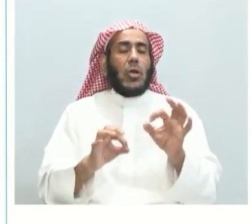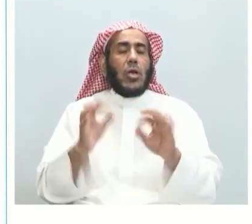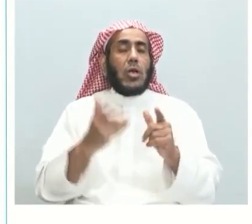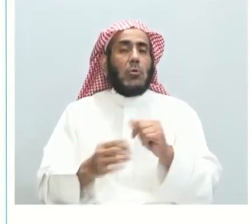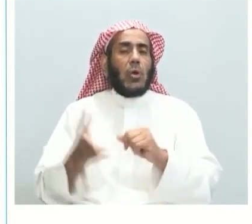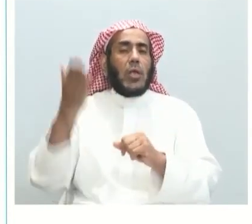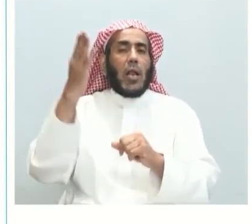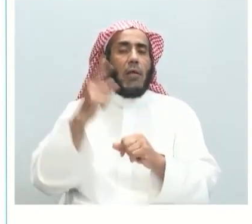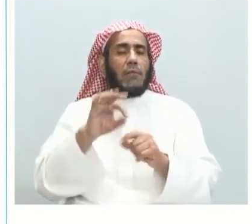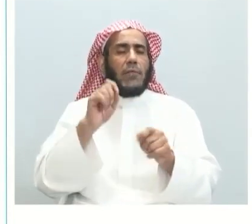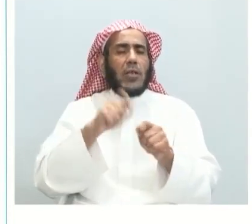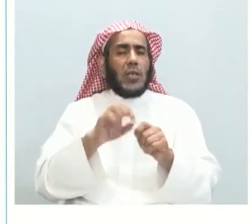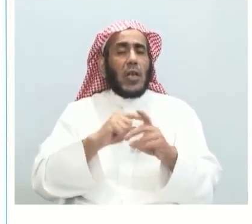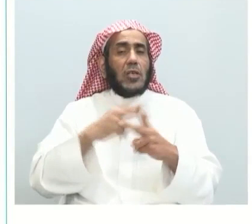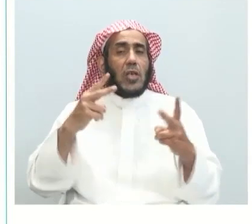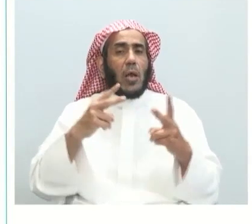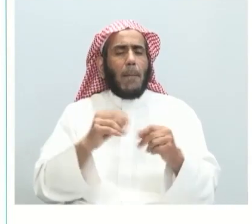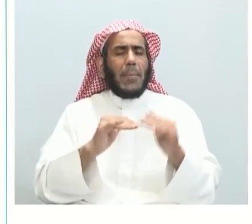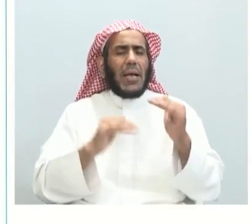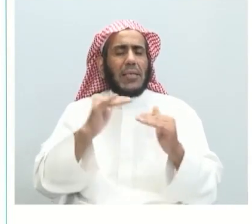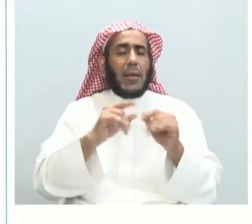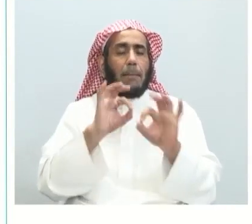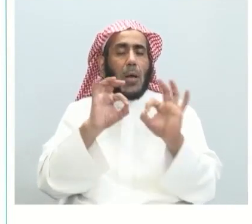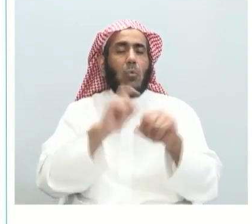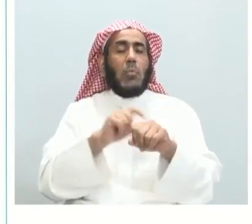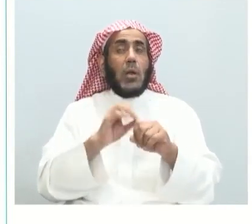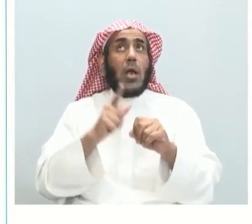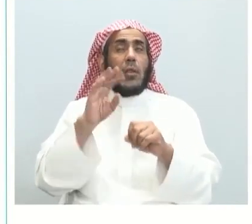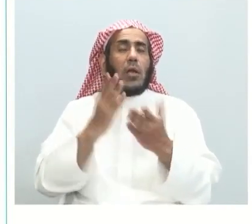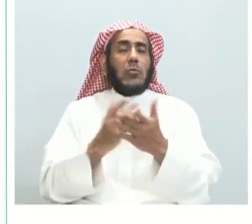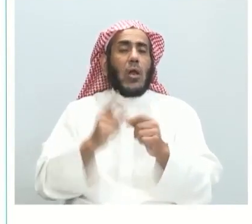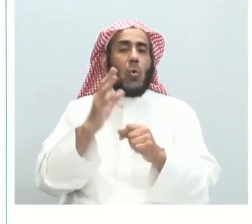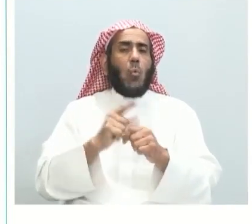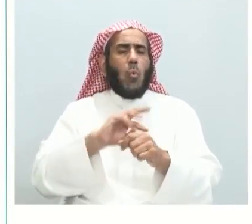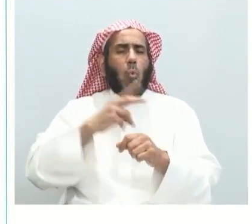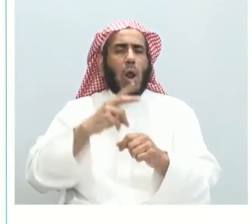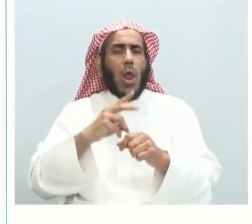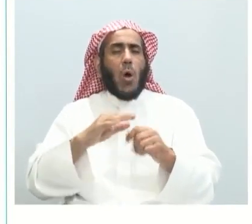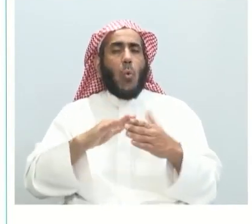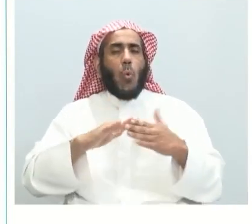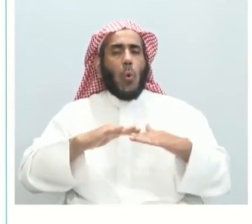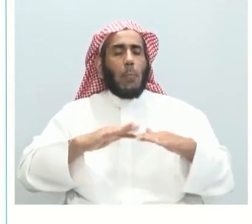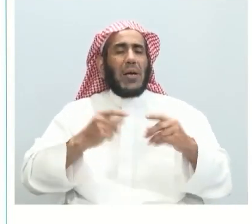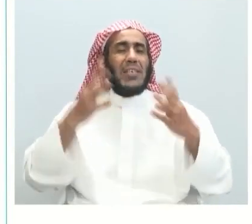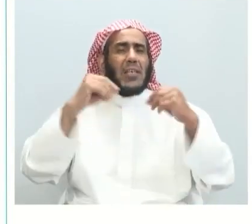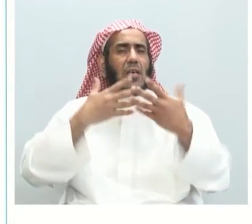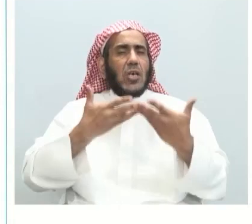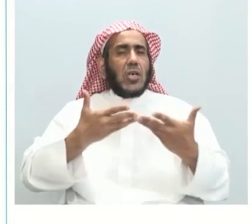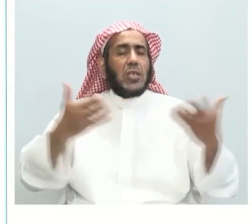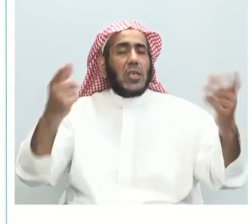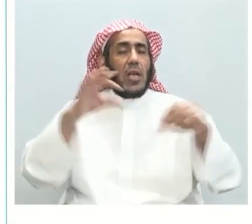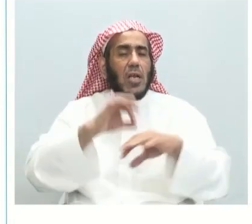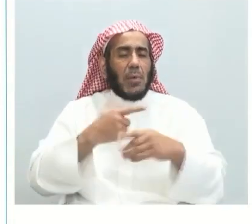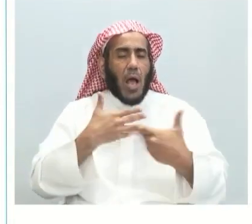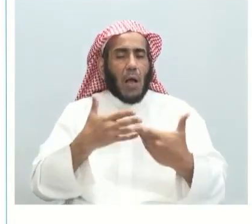تعالى في ايجاد الاشياء بقدر معلوم لان الله تعالى يقول ولو بسط الله الرزق لعباده